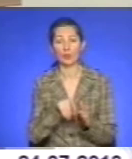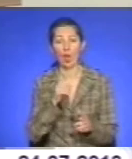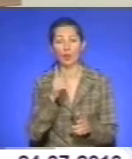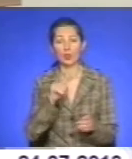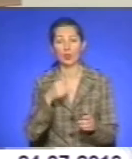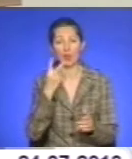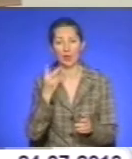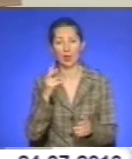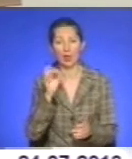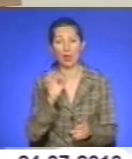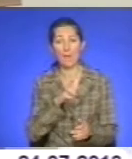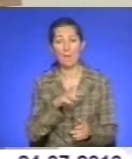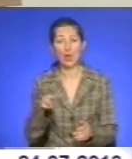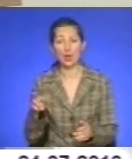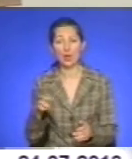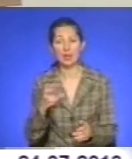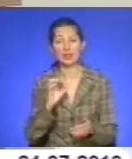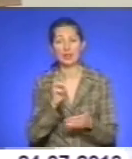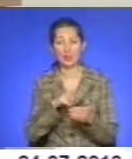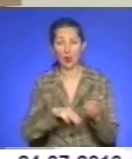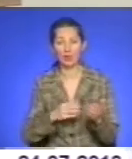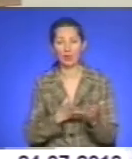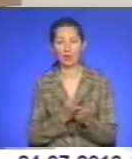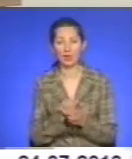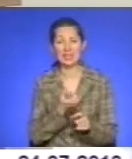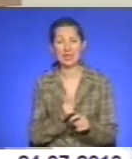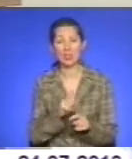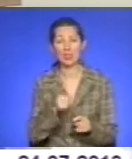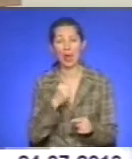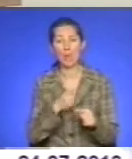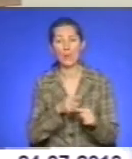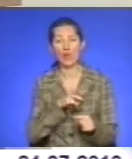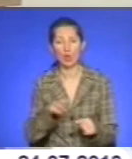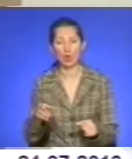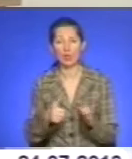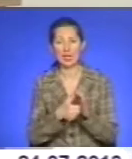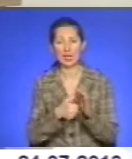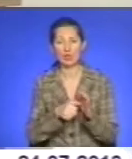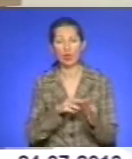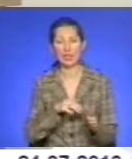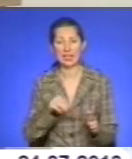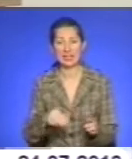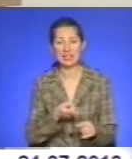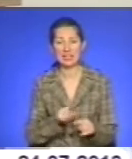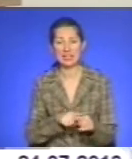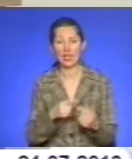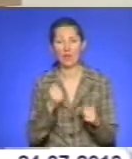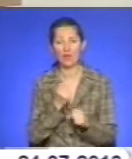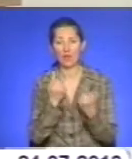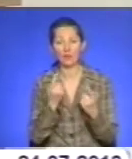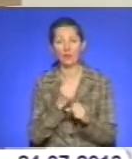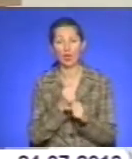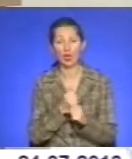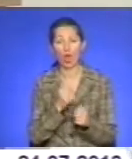1,2 мільйона і по страхових внесках більше ніж на півмільйона, на 600 тисяч. Це вагома робота